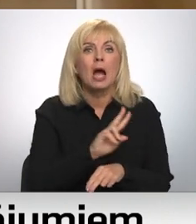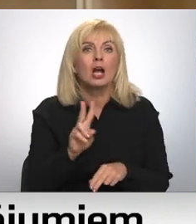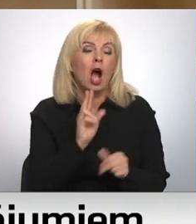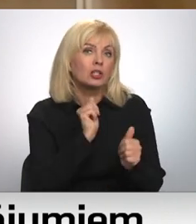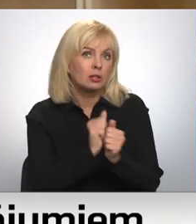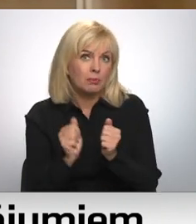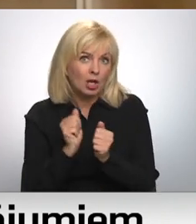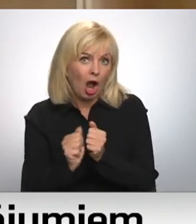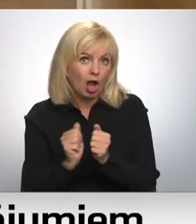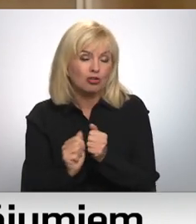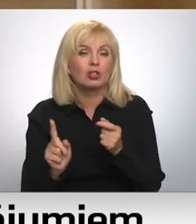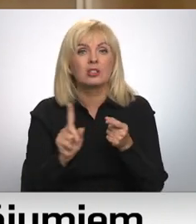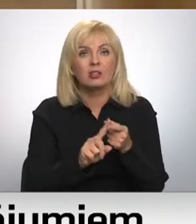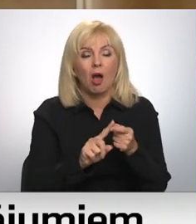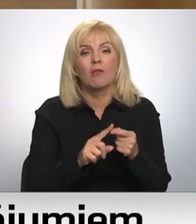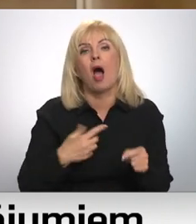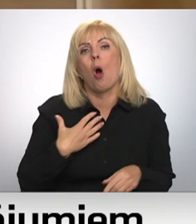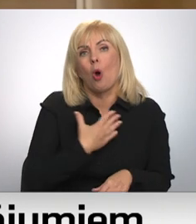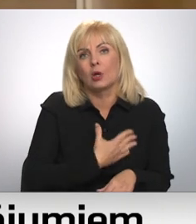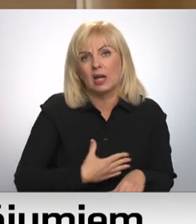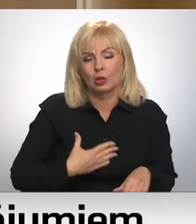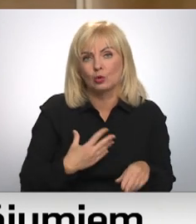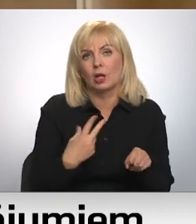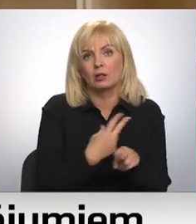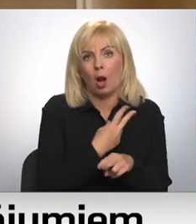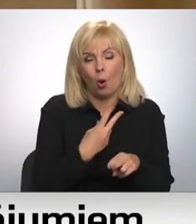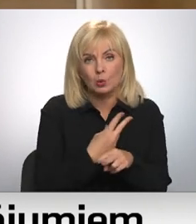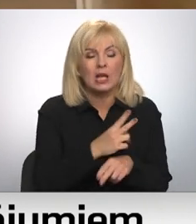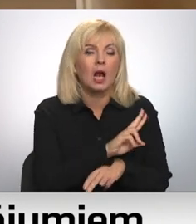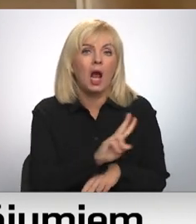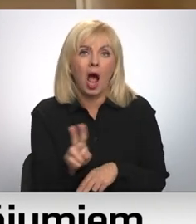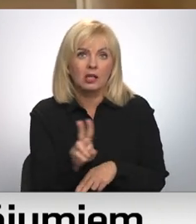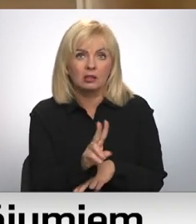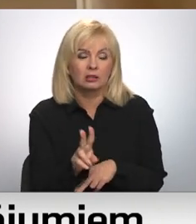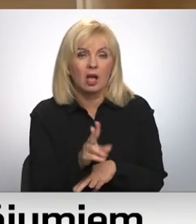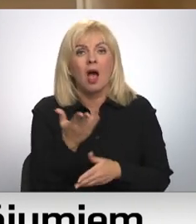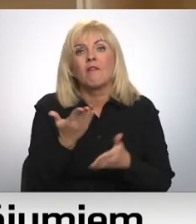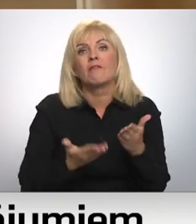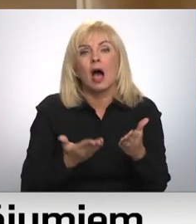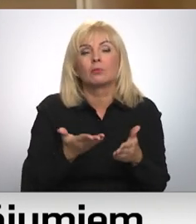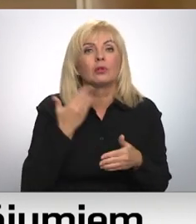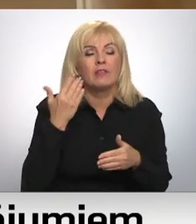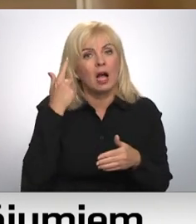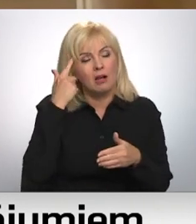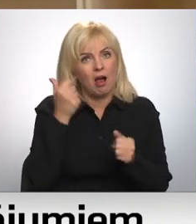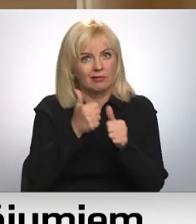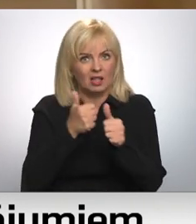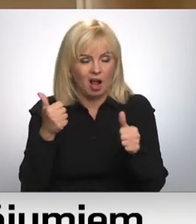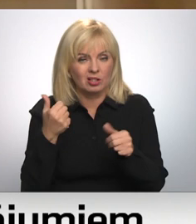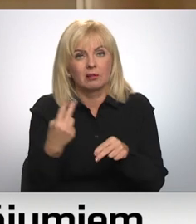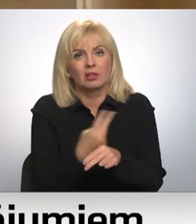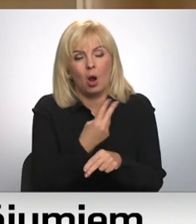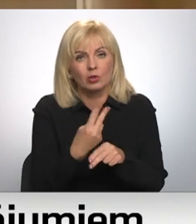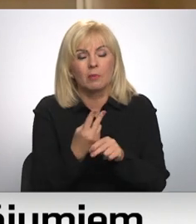bieži vien sakņojās organiskos traucējumos, kas varbūt viegli garīgās attīstības traucējumi vai